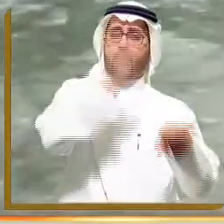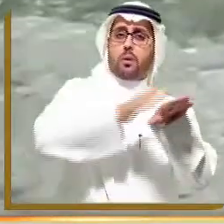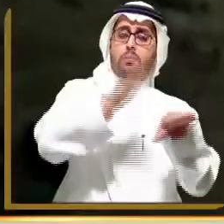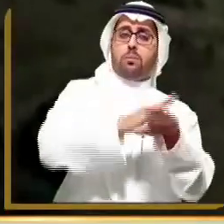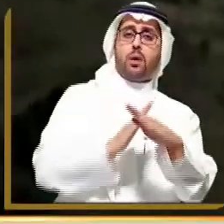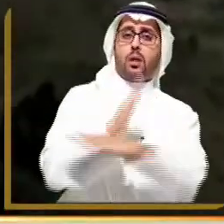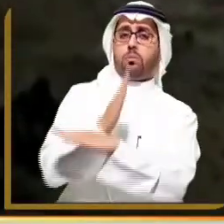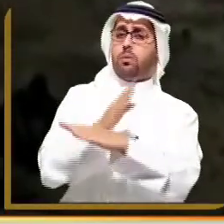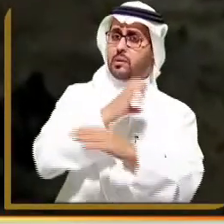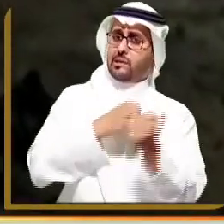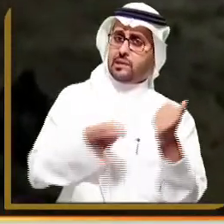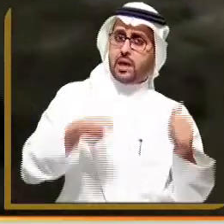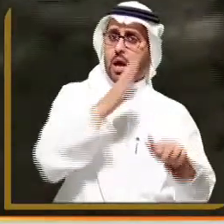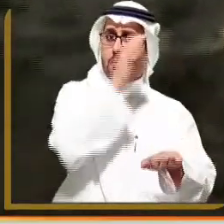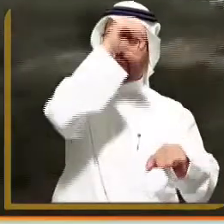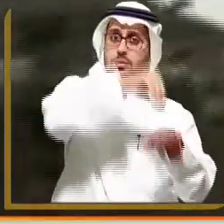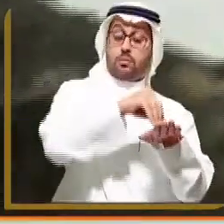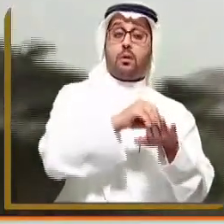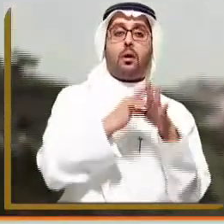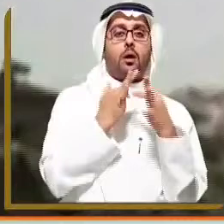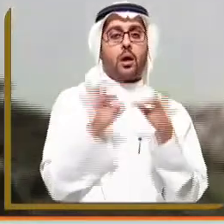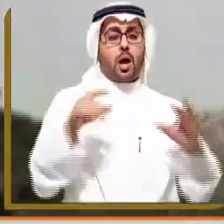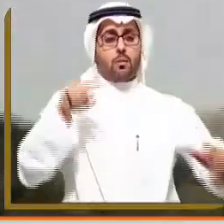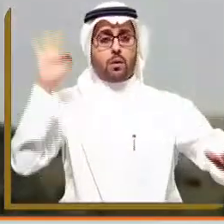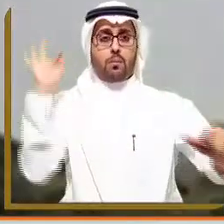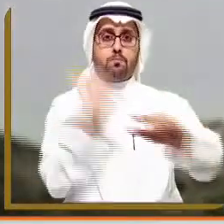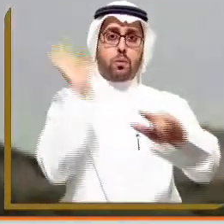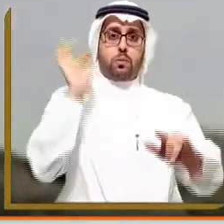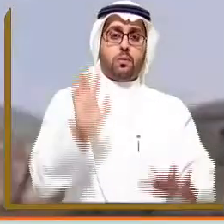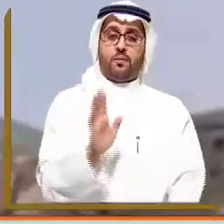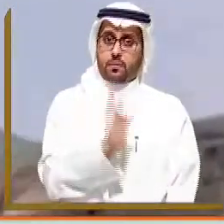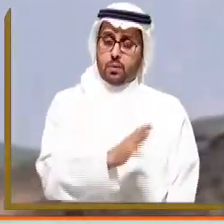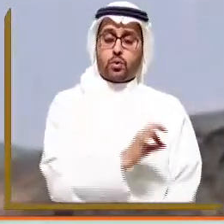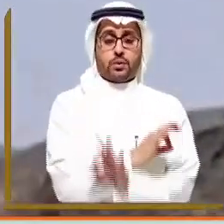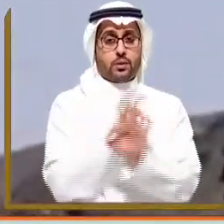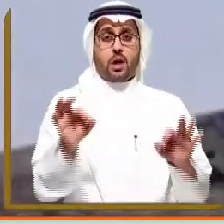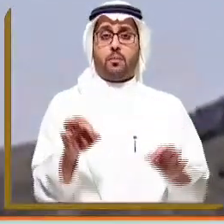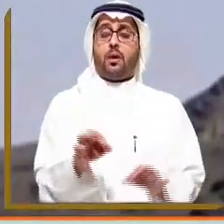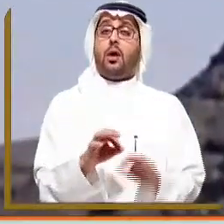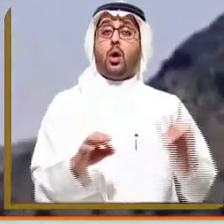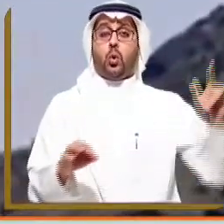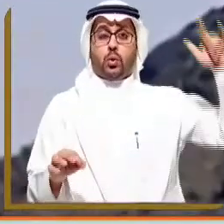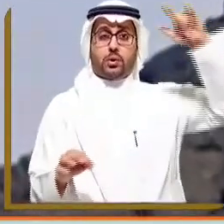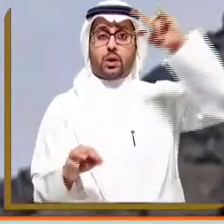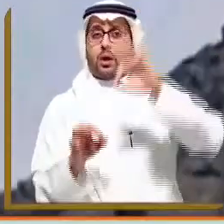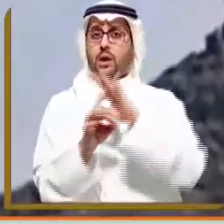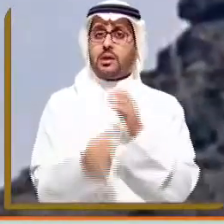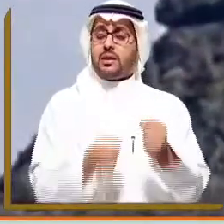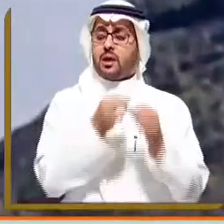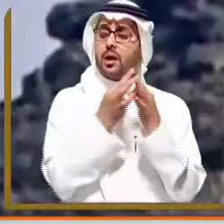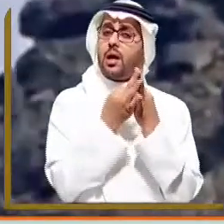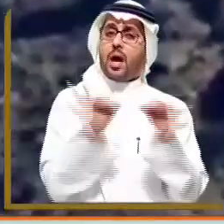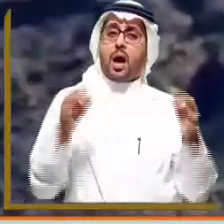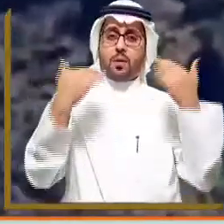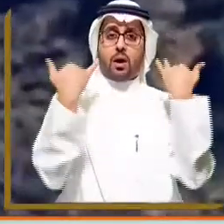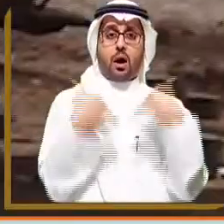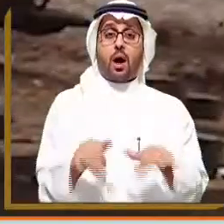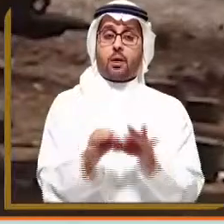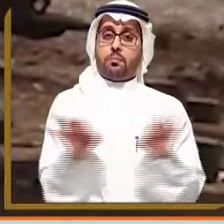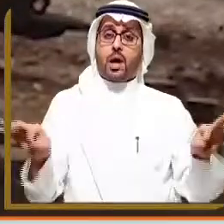في قصف مدفعي. وفي الريف الغربي لمحافظة تعز أيضا أسقطت دفاعات الجيش طائرة مسيرة